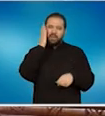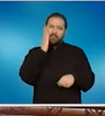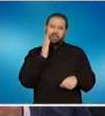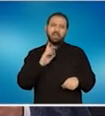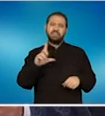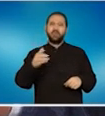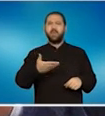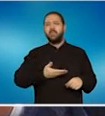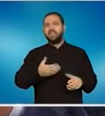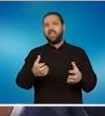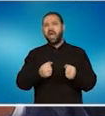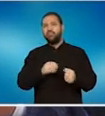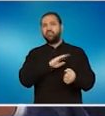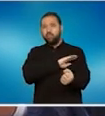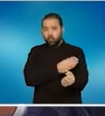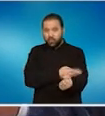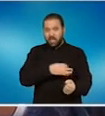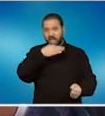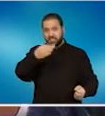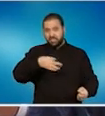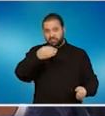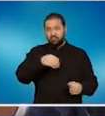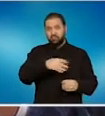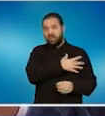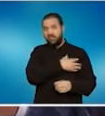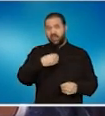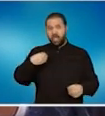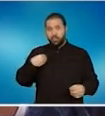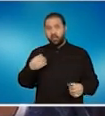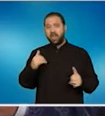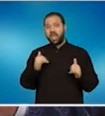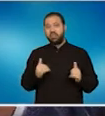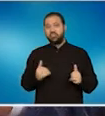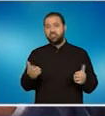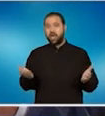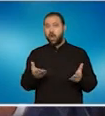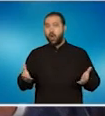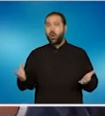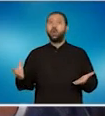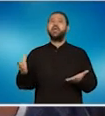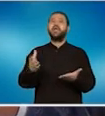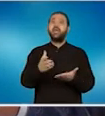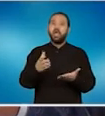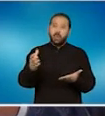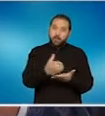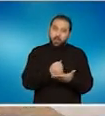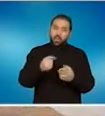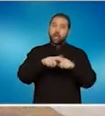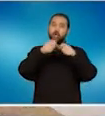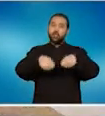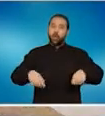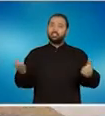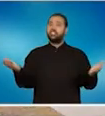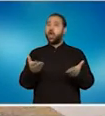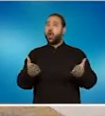aceea a lui, părintele a avut puterea să zică în vremurile acestea, ori izbândim cu toți, ori murim cu toți. a